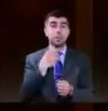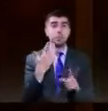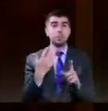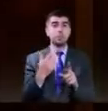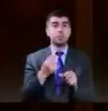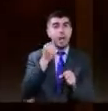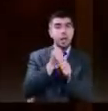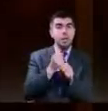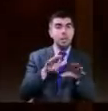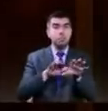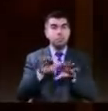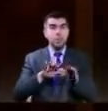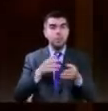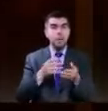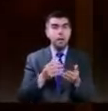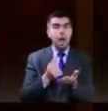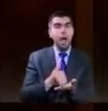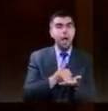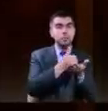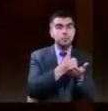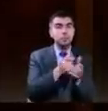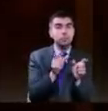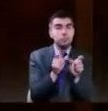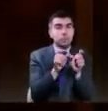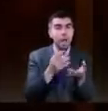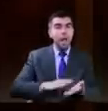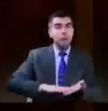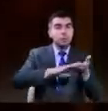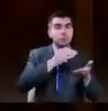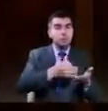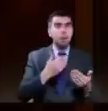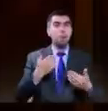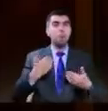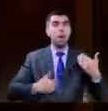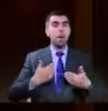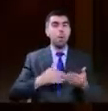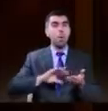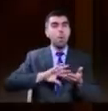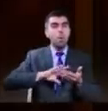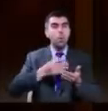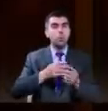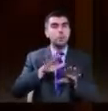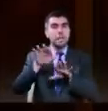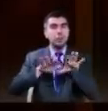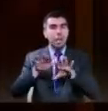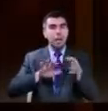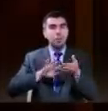التكفل بالأشخاص ذوي الاحتياجات الخاصة يجب أن توازيها خطط وإجراءات نوعية لمساعدة